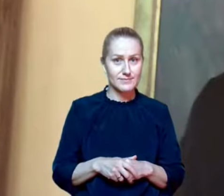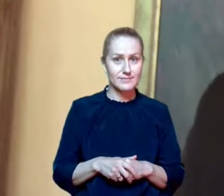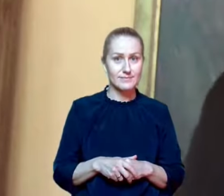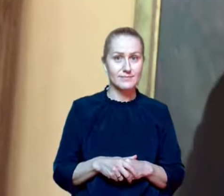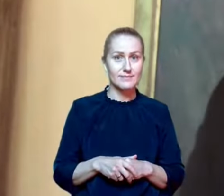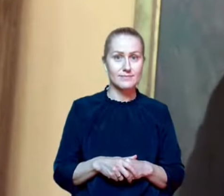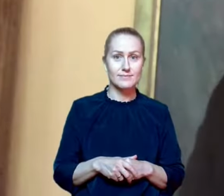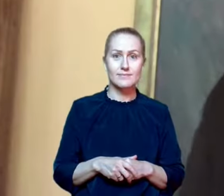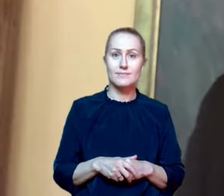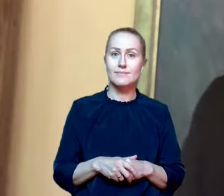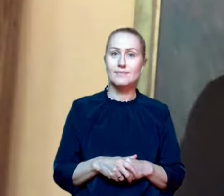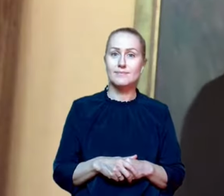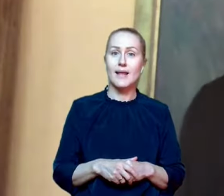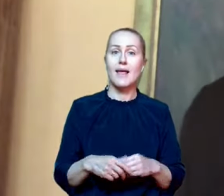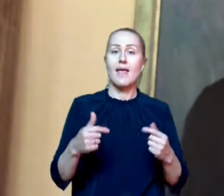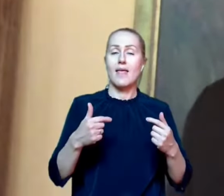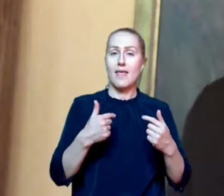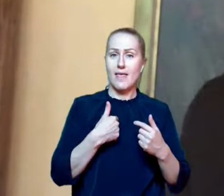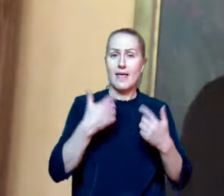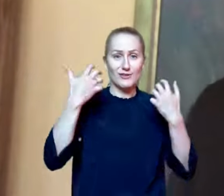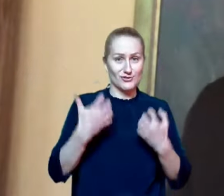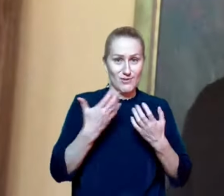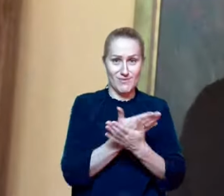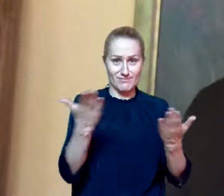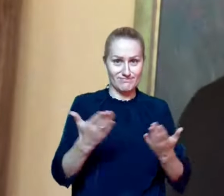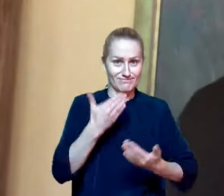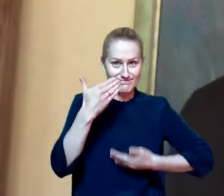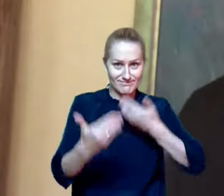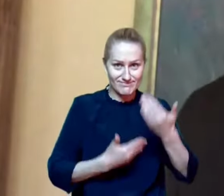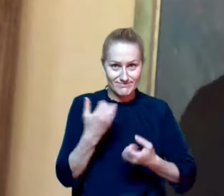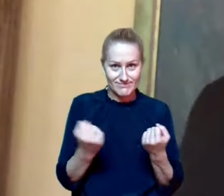Chciałbym serdecznie Państwu pogratulować, ponieważ